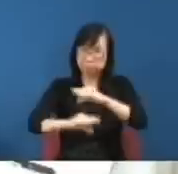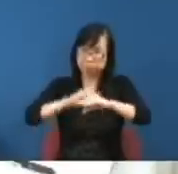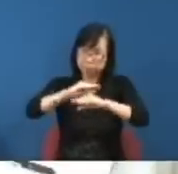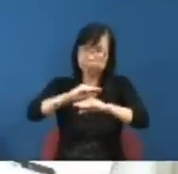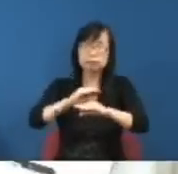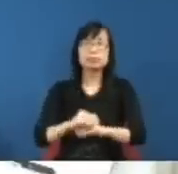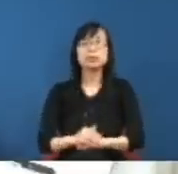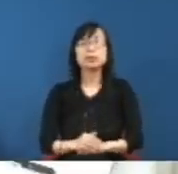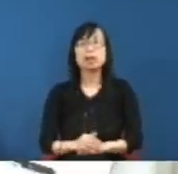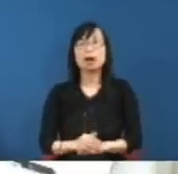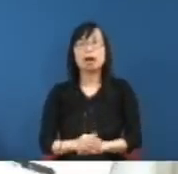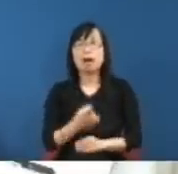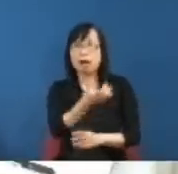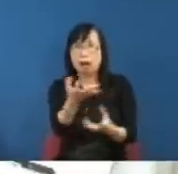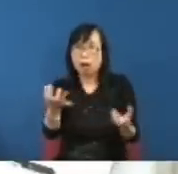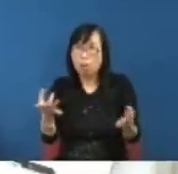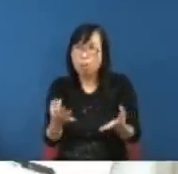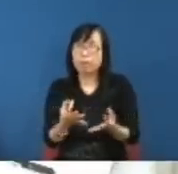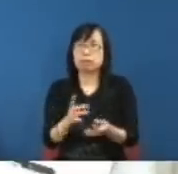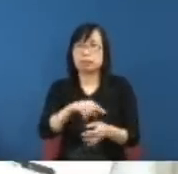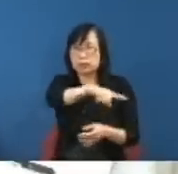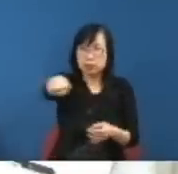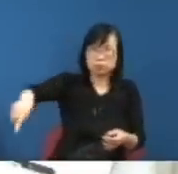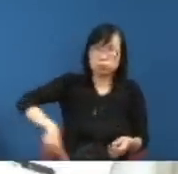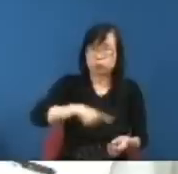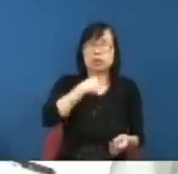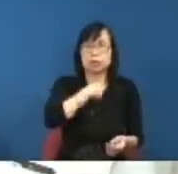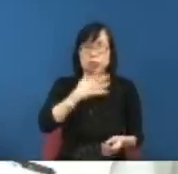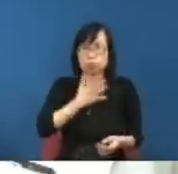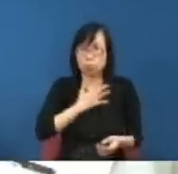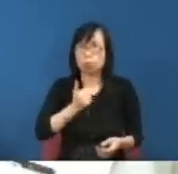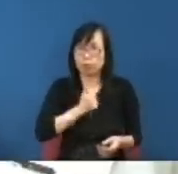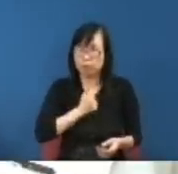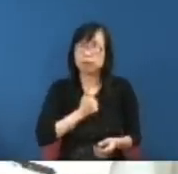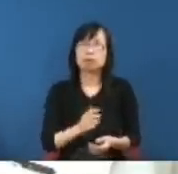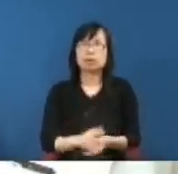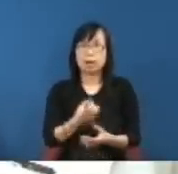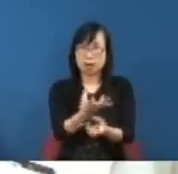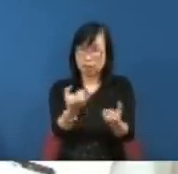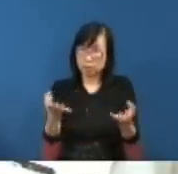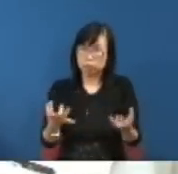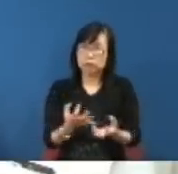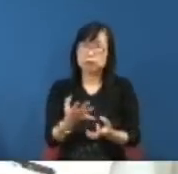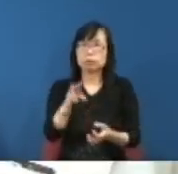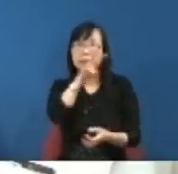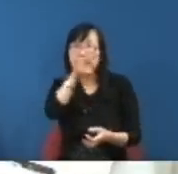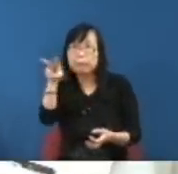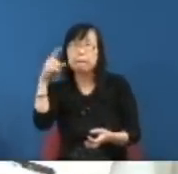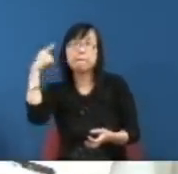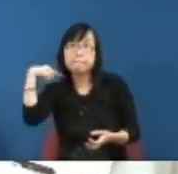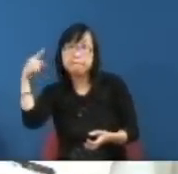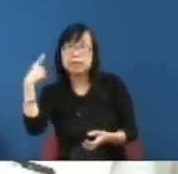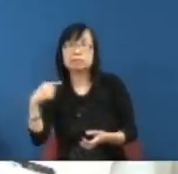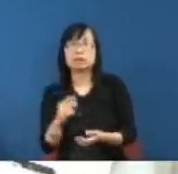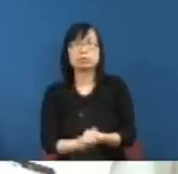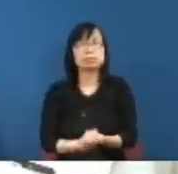個歐盟嘅市場，其實都係為咗咁樣做準備。呢、這個歐洲呢一啲國家睇到美國魚狼似